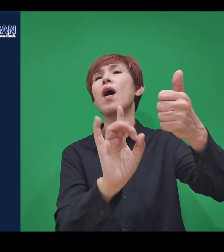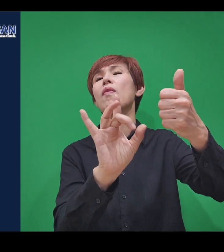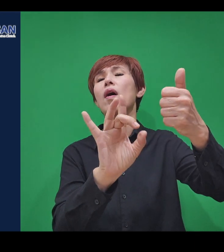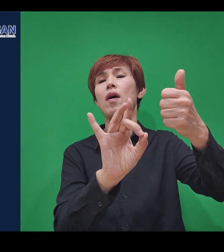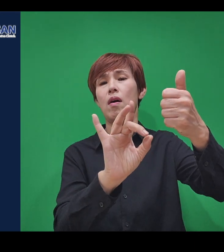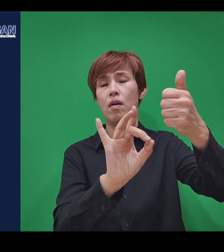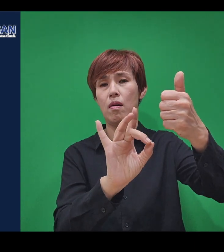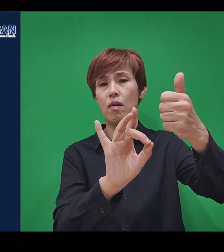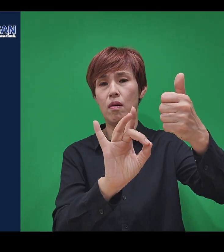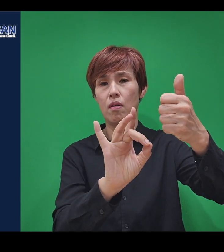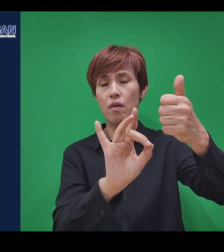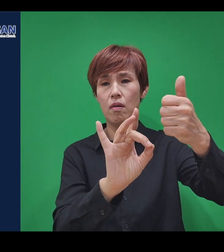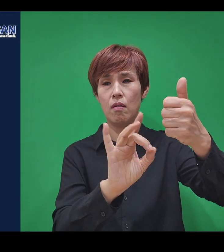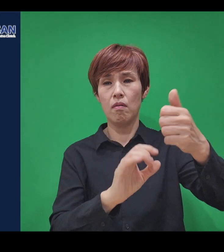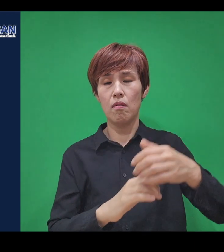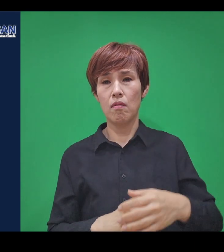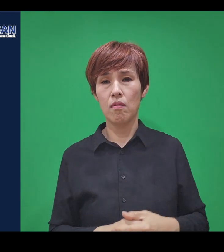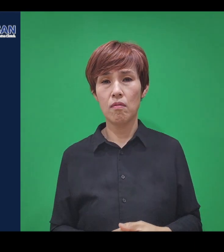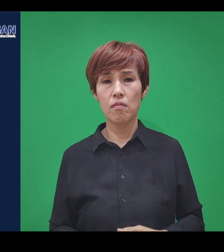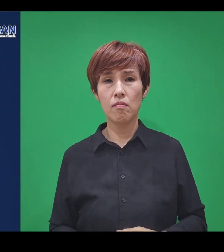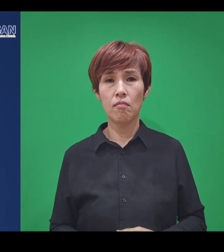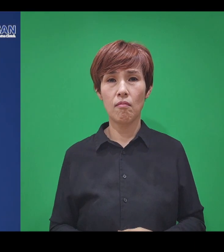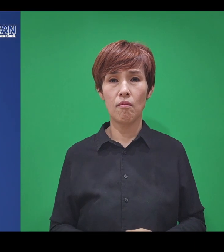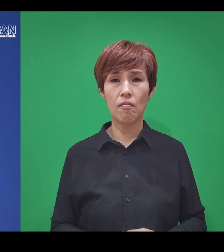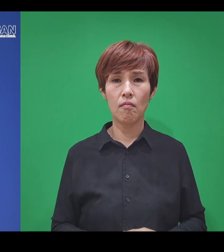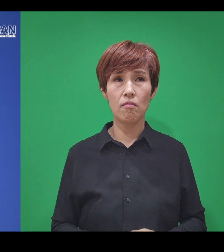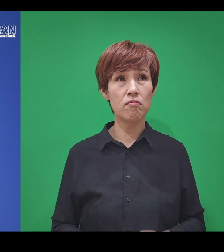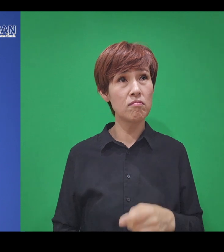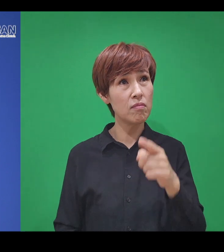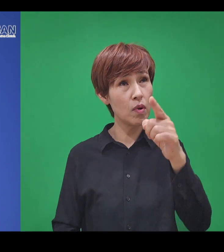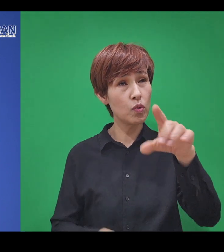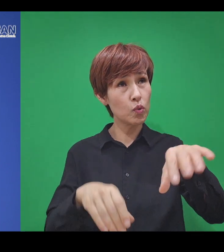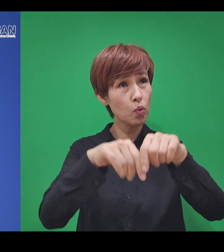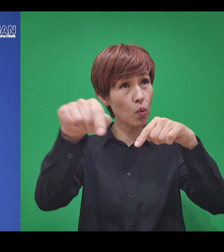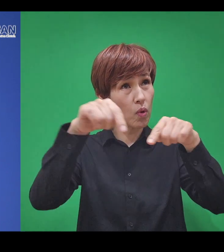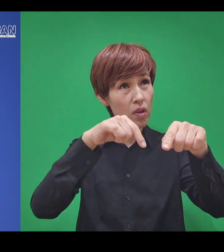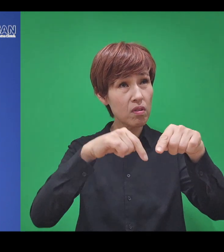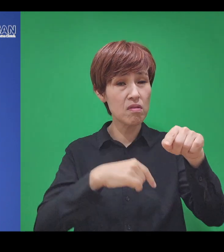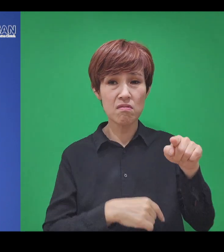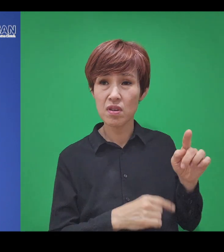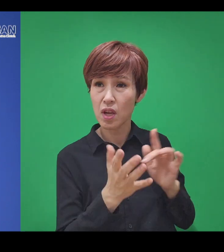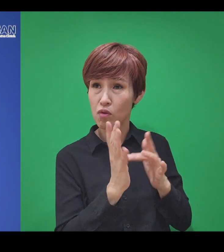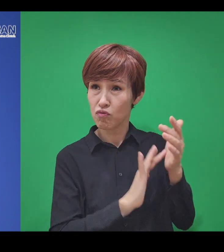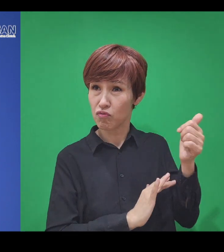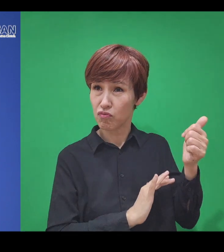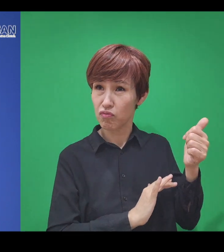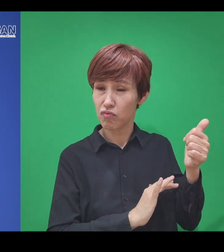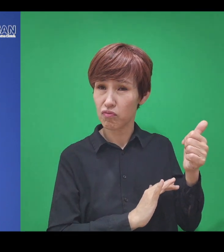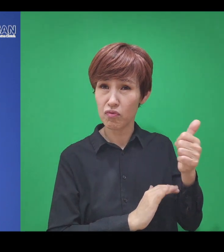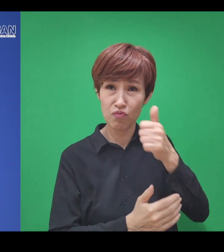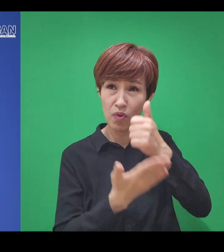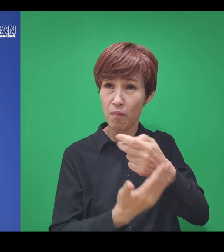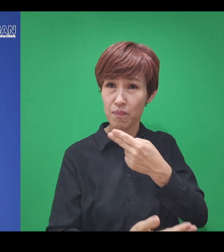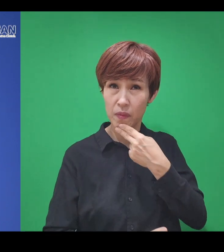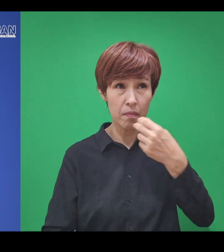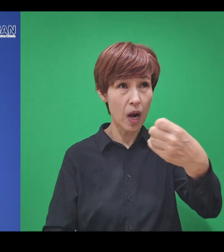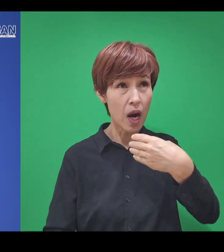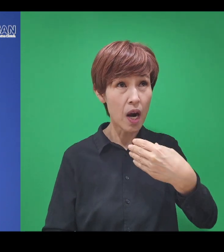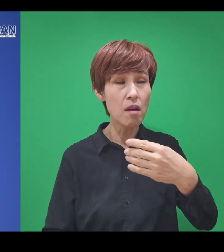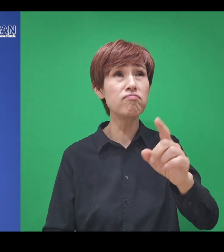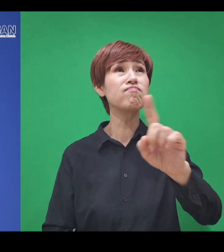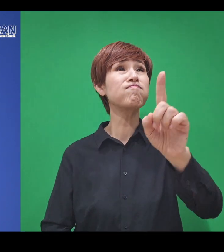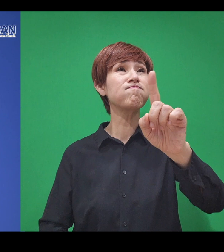없는데 가이사가 세운 총독 당신이 그런 식으로 말한다고요? 이렇게 지금 대답을 한